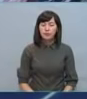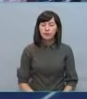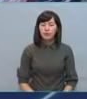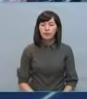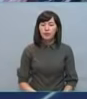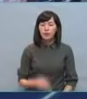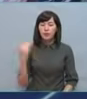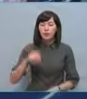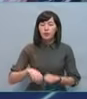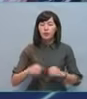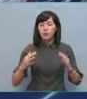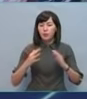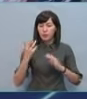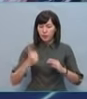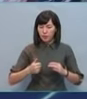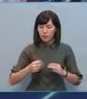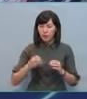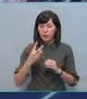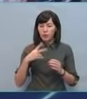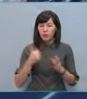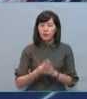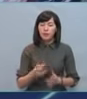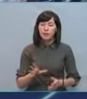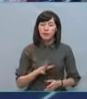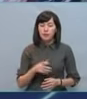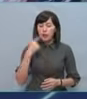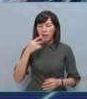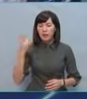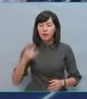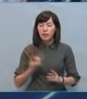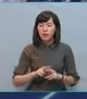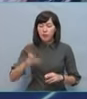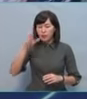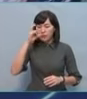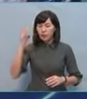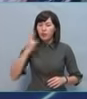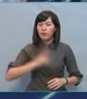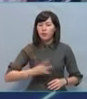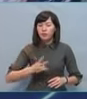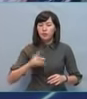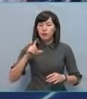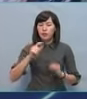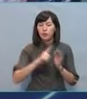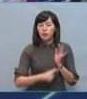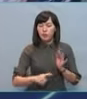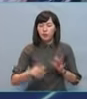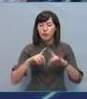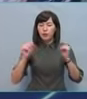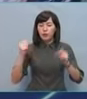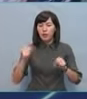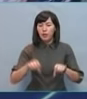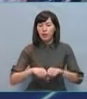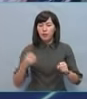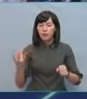Кыргызстанда бузулуп жаткан үйлөрдүн саны 12ге жетти. Айтып өтсөк, биыл мамлекет муктаждыгы үчүн 170-ден астам нысан сүрүлүү